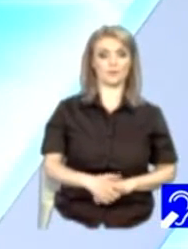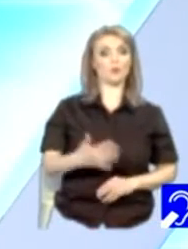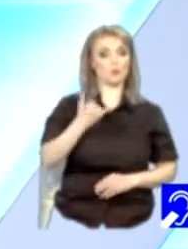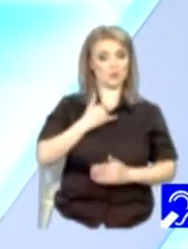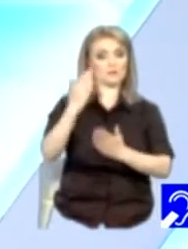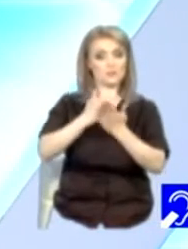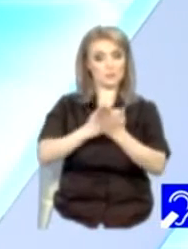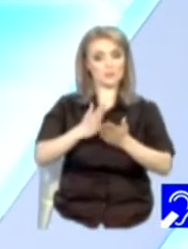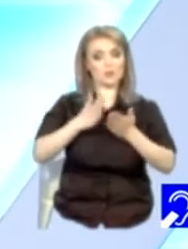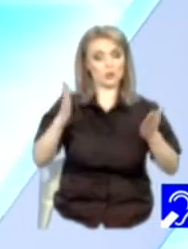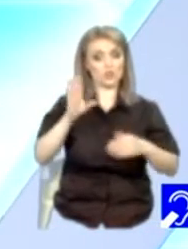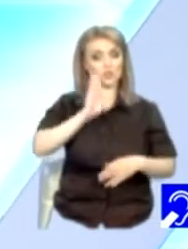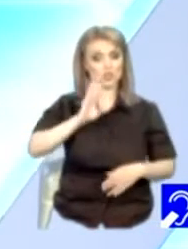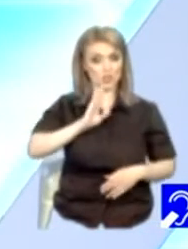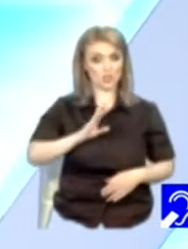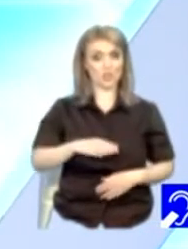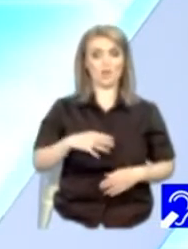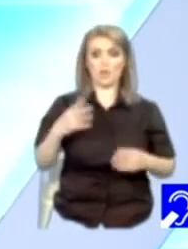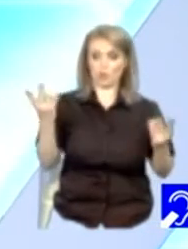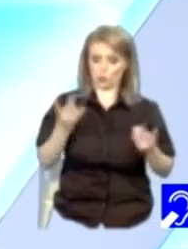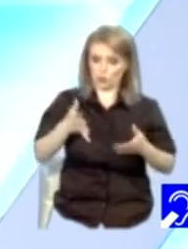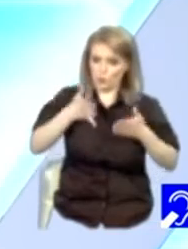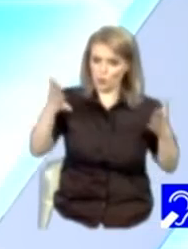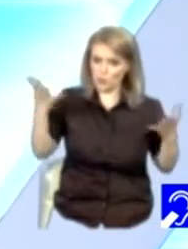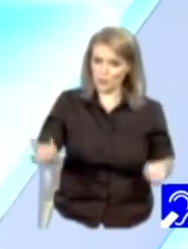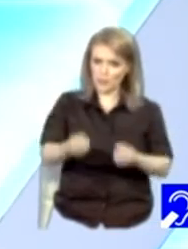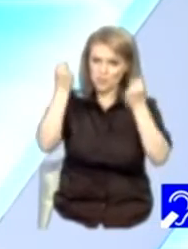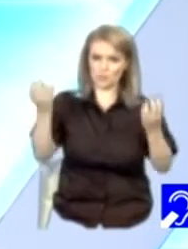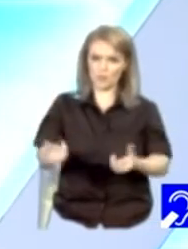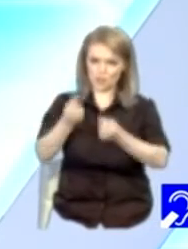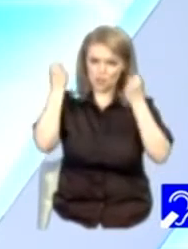enorm pentru Republica Moldova și ar trebui promovate